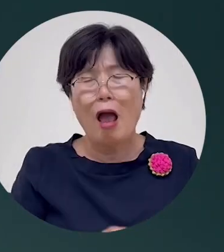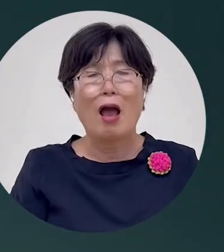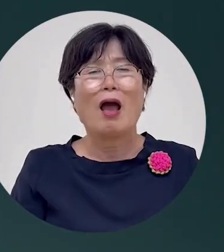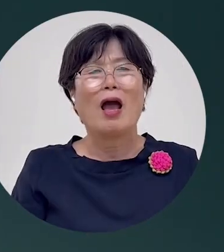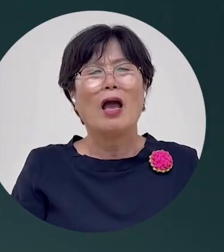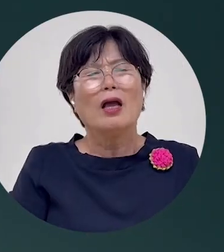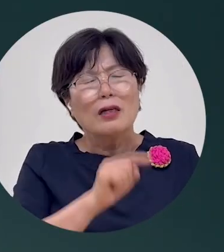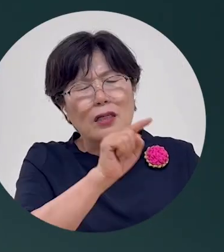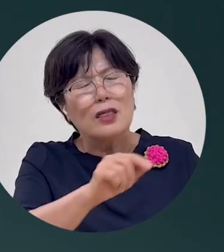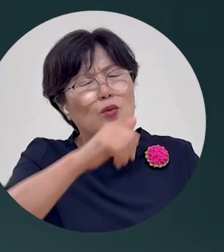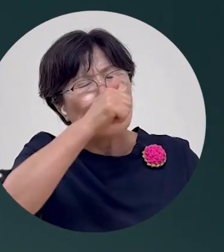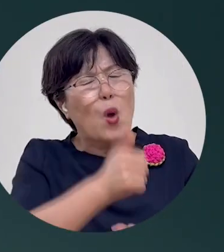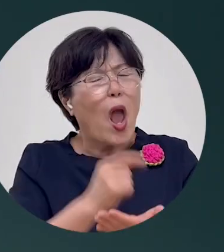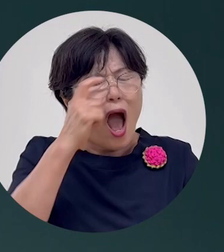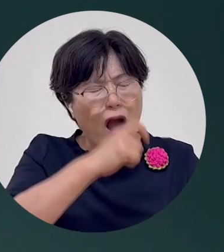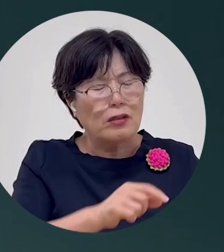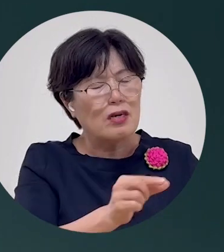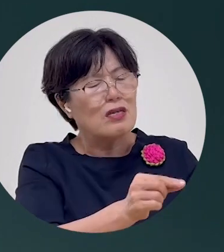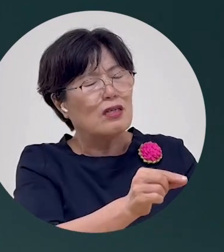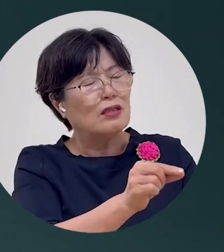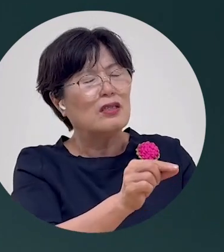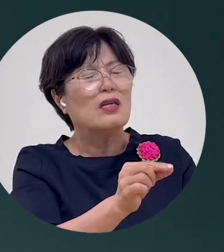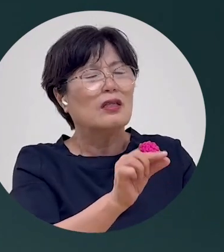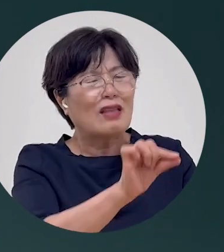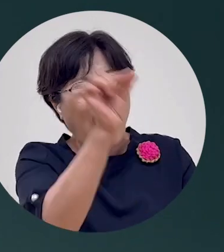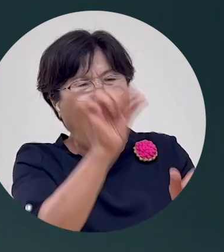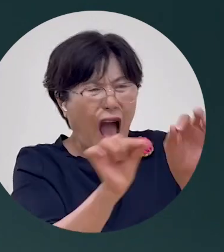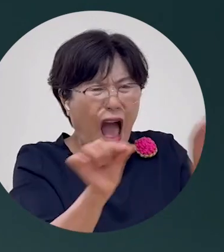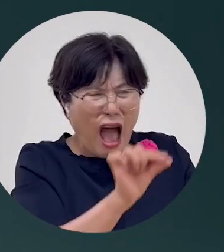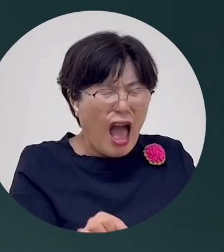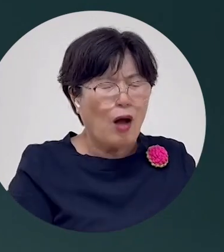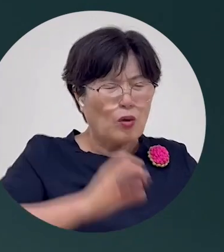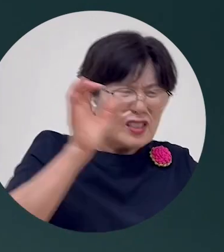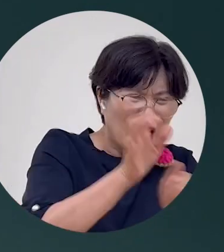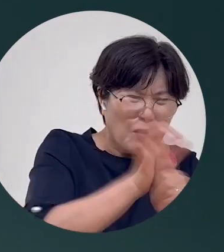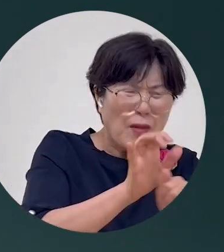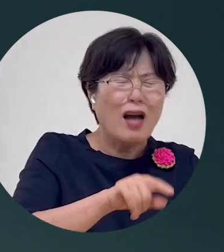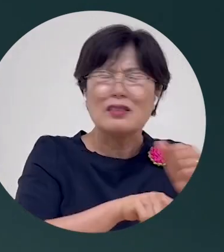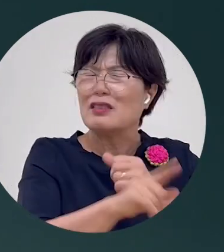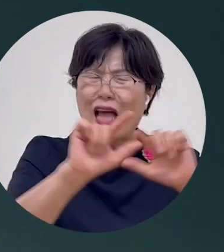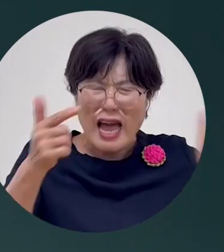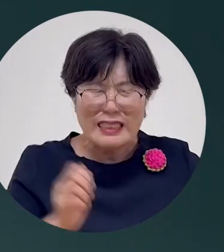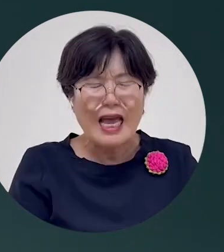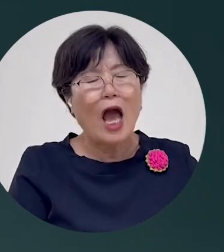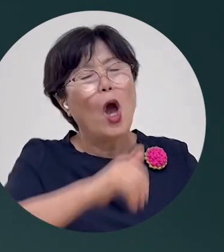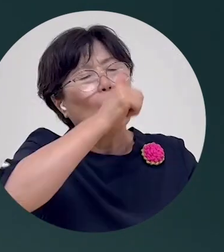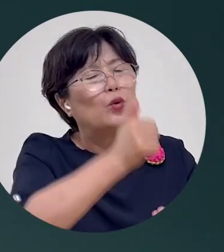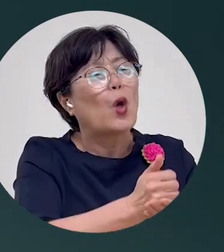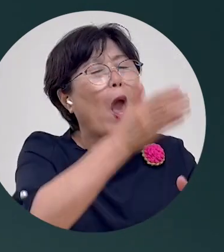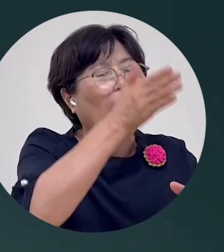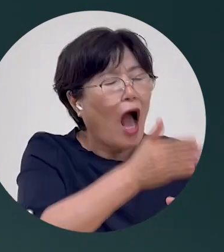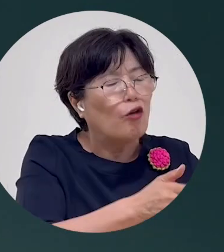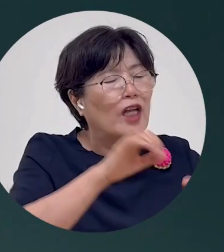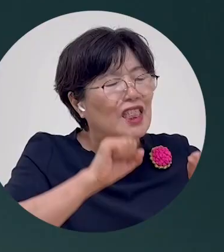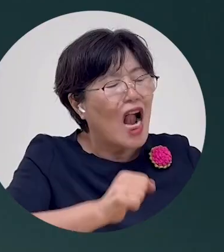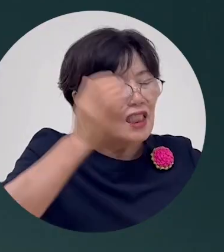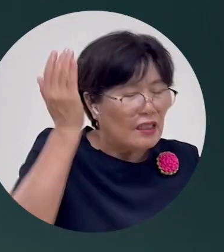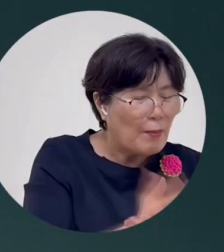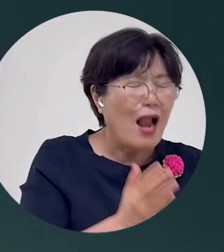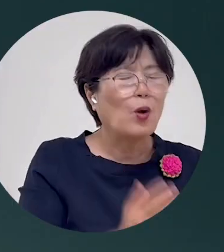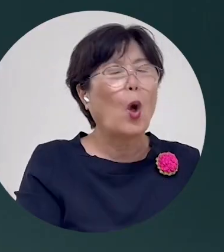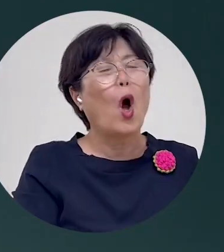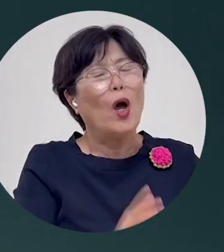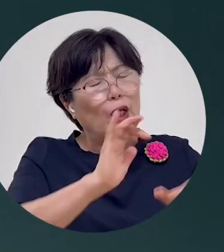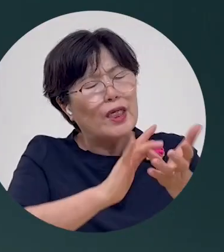그 죄를 들추어서 책망하고 징계하는 것이 아니라 이제는 죄 가운데 살지 말고 예수님의 소망